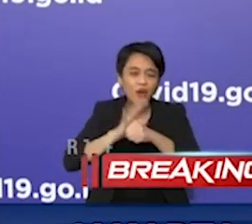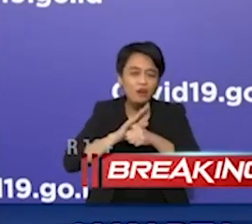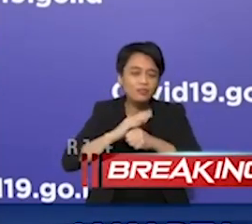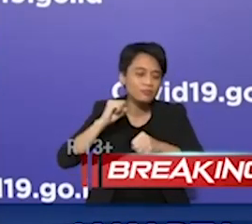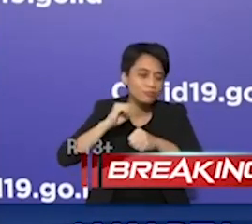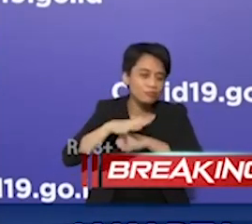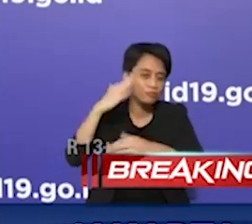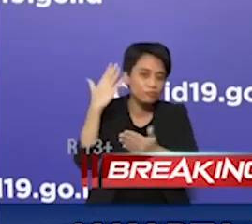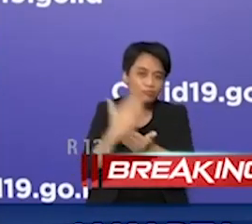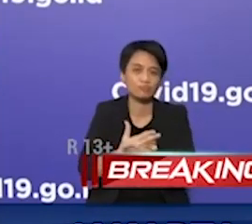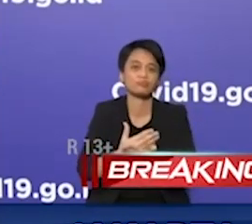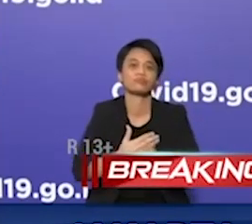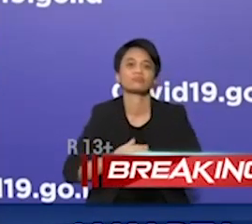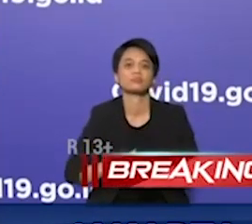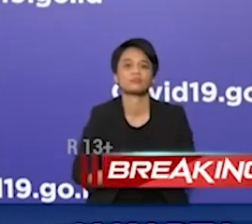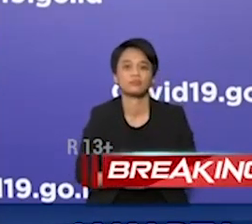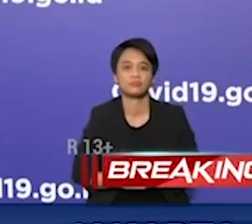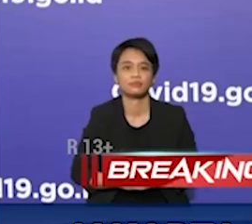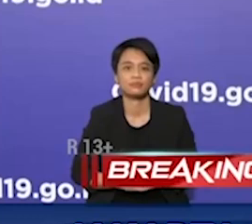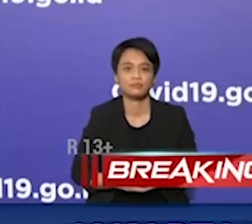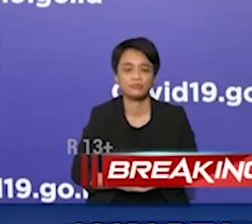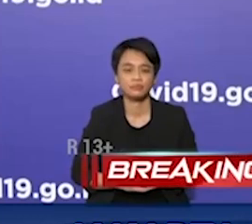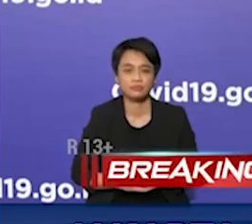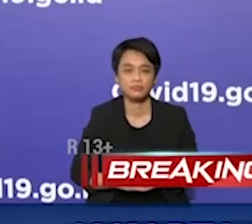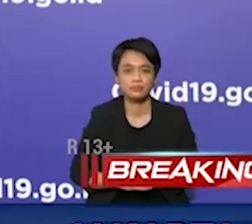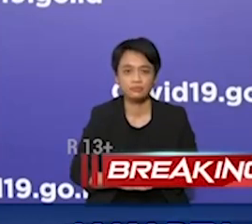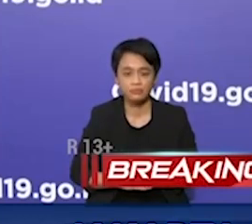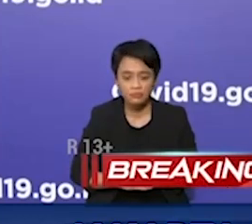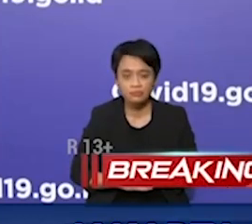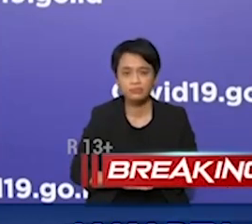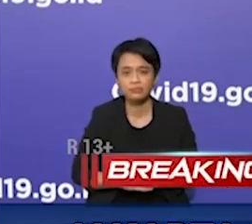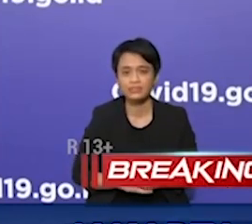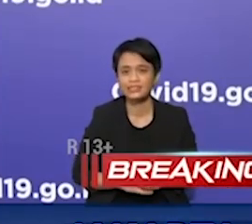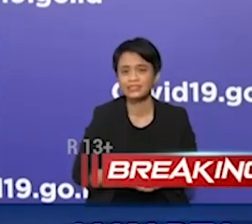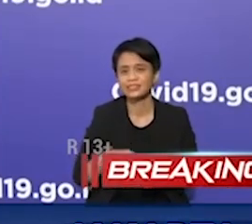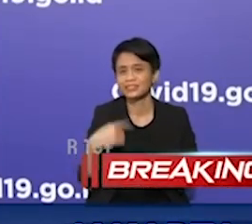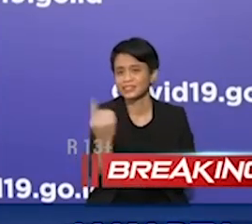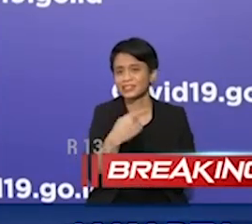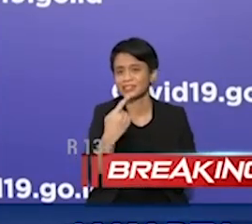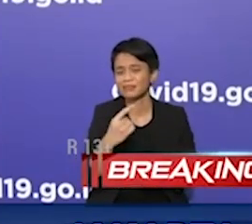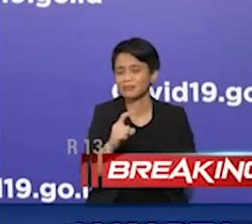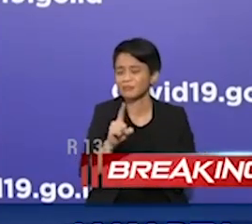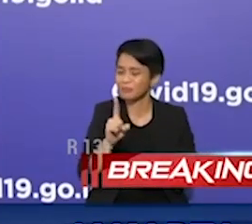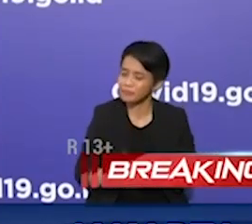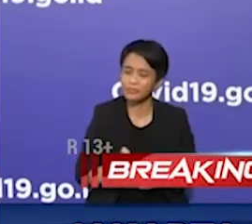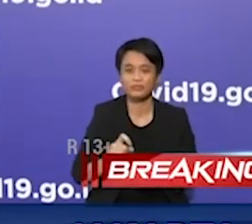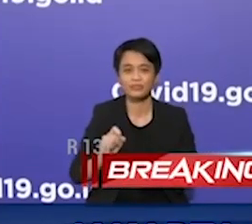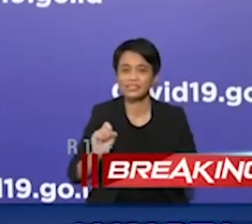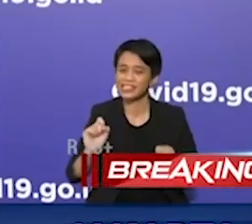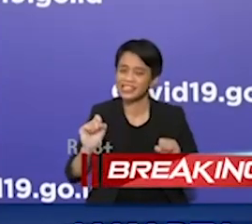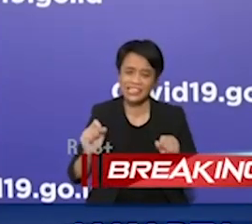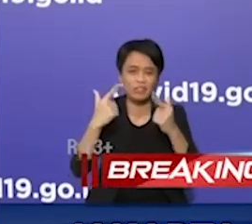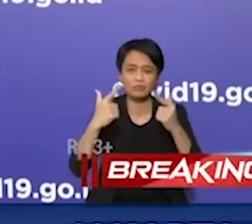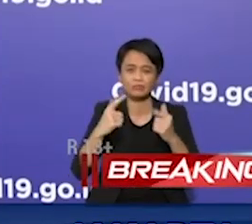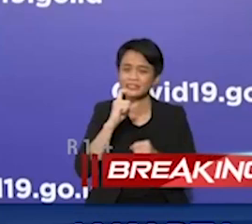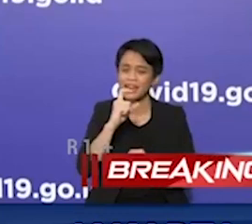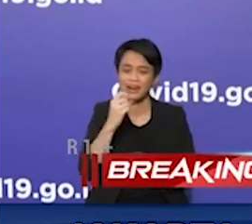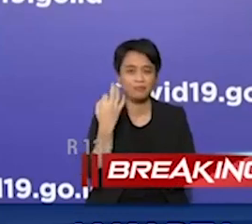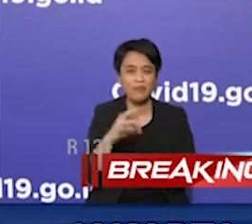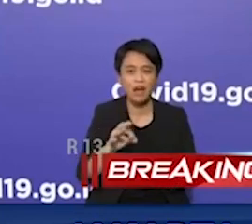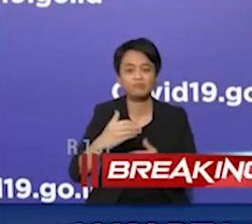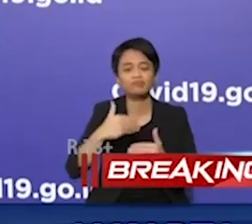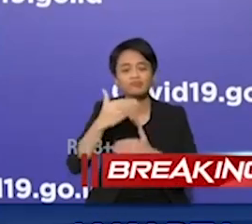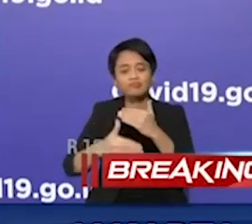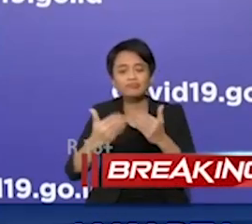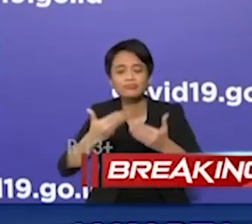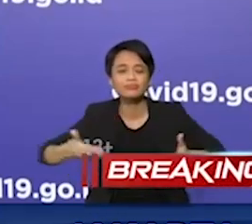penularan Bagaimanapun juga kita harus hidup dalam tatanan yang baru yang berfokus